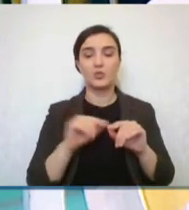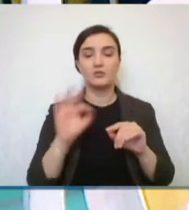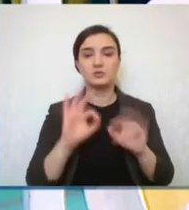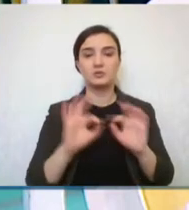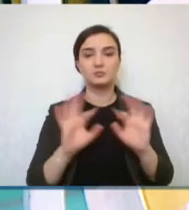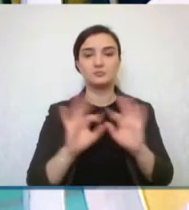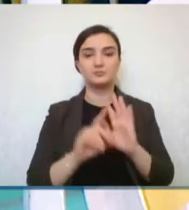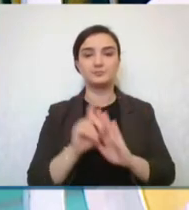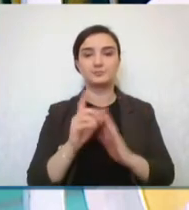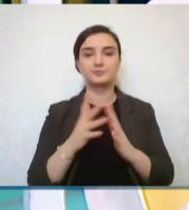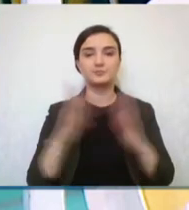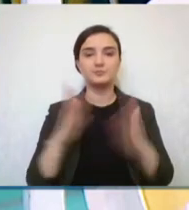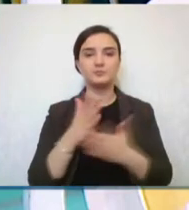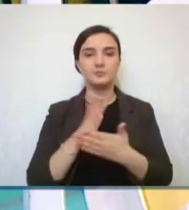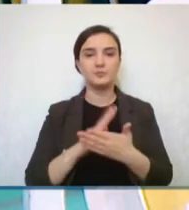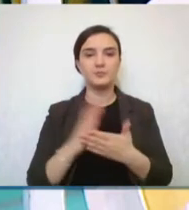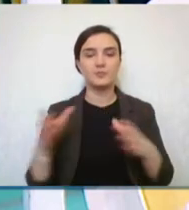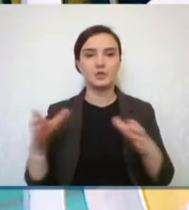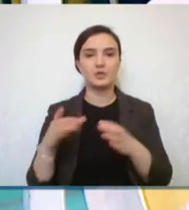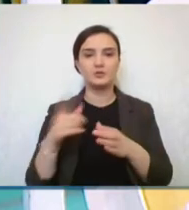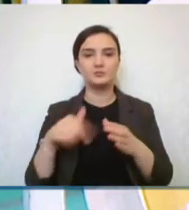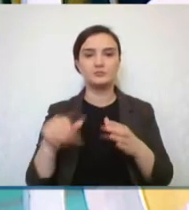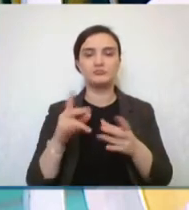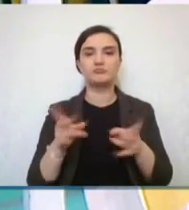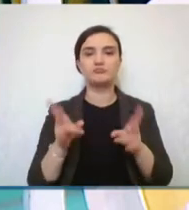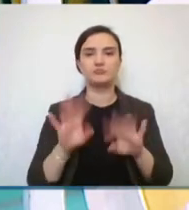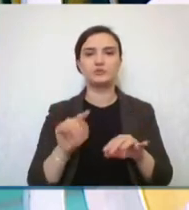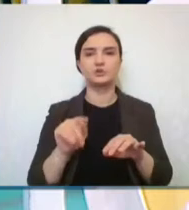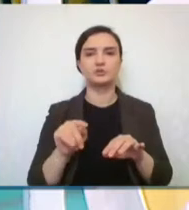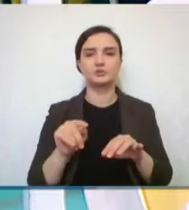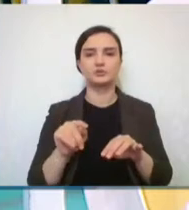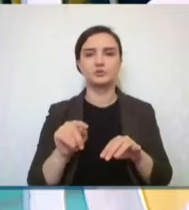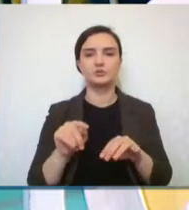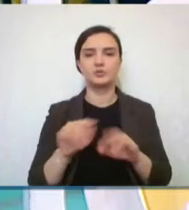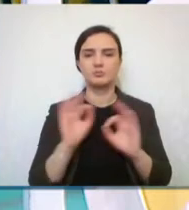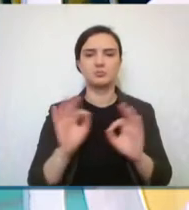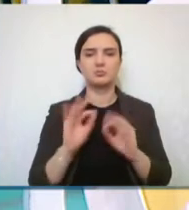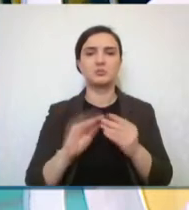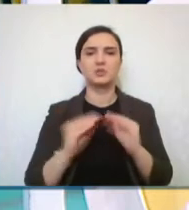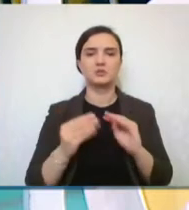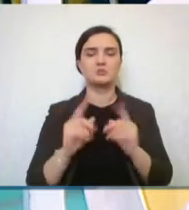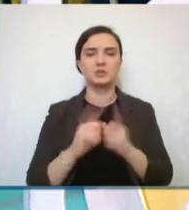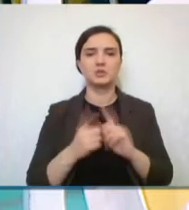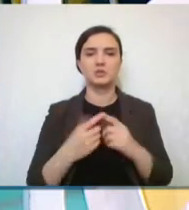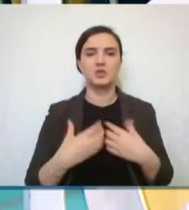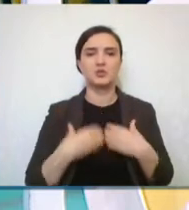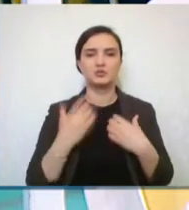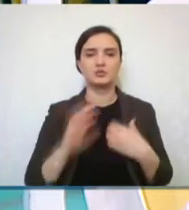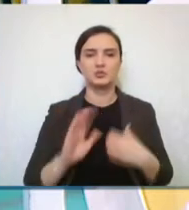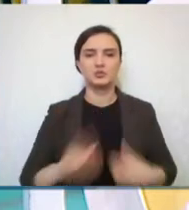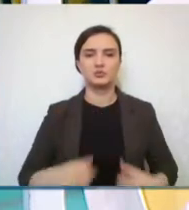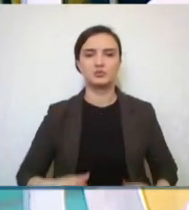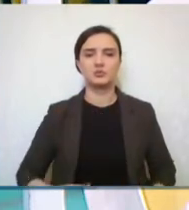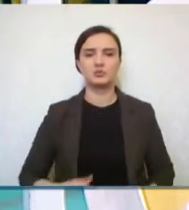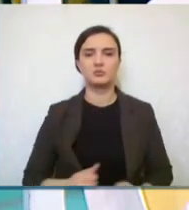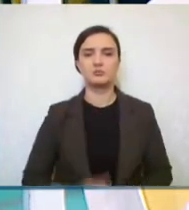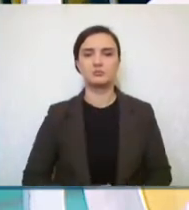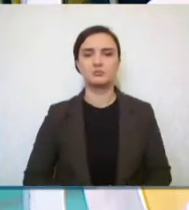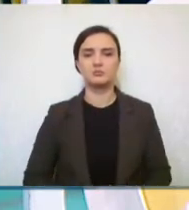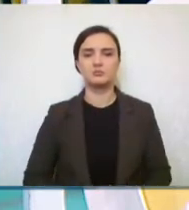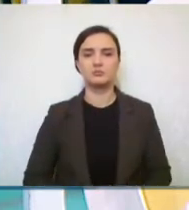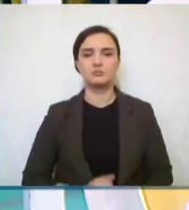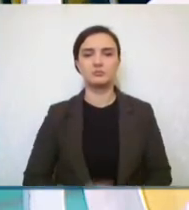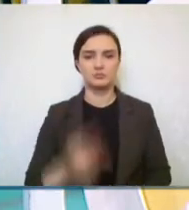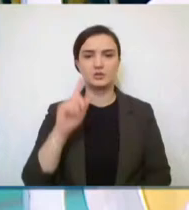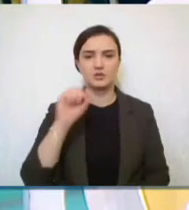ნაწილი დარჩა არ რეაგირა. ანუ პირიქით არ შეეშინდა და გახსოვს ის მოგონილია ტყვილია და